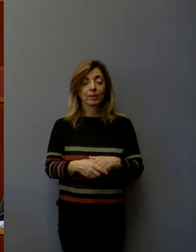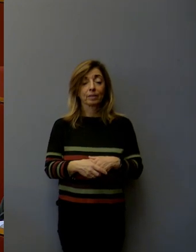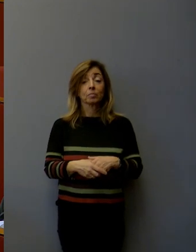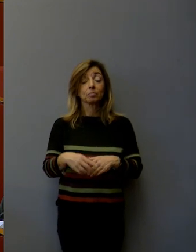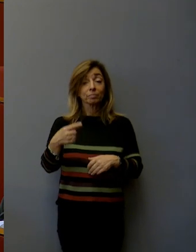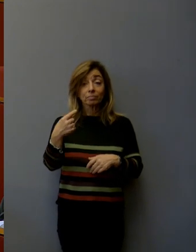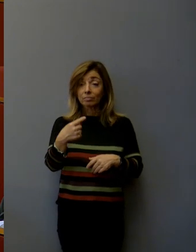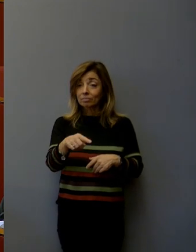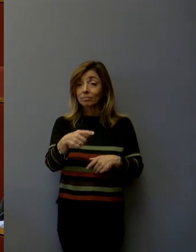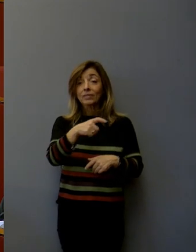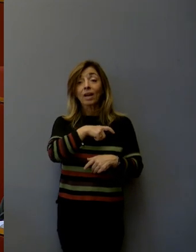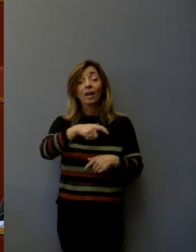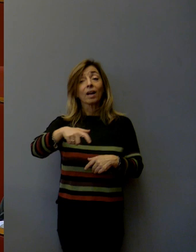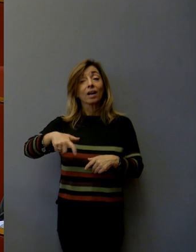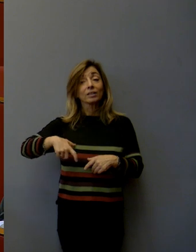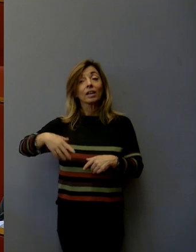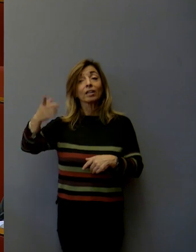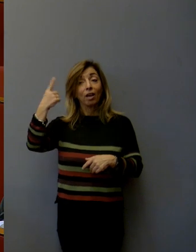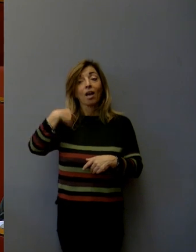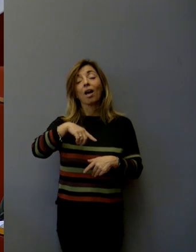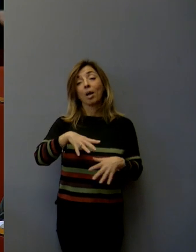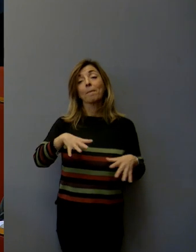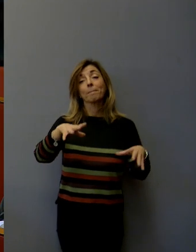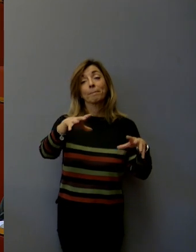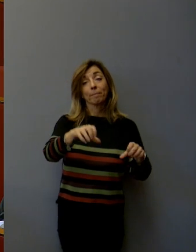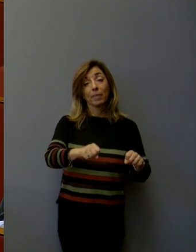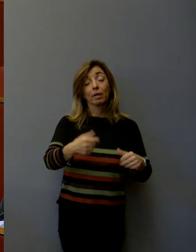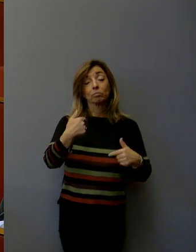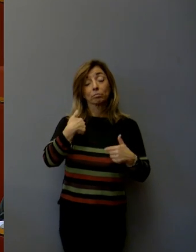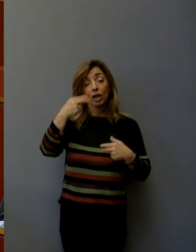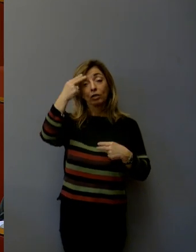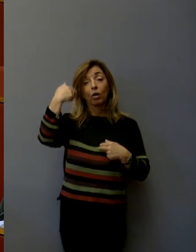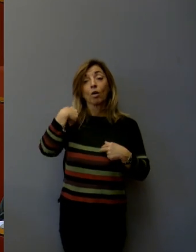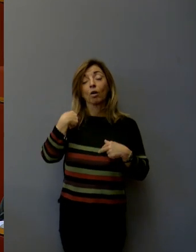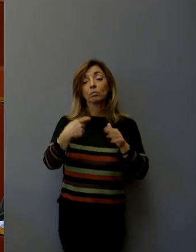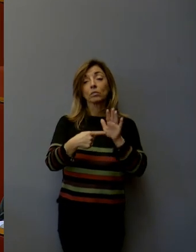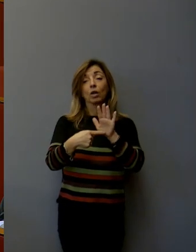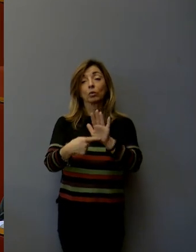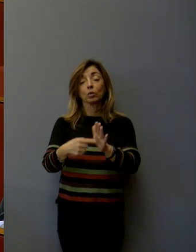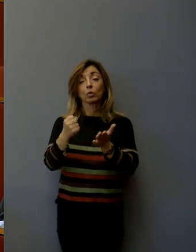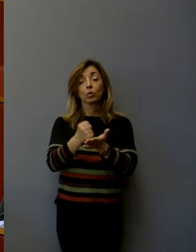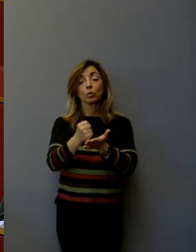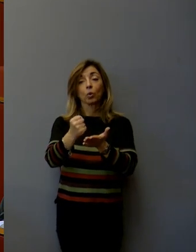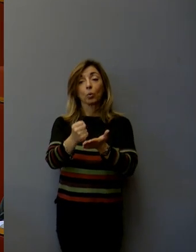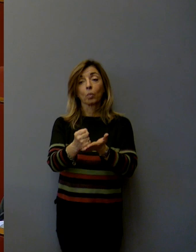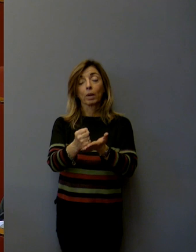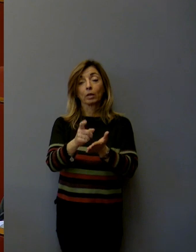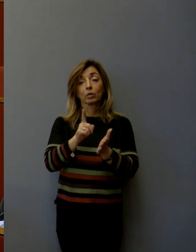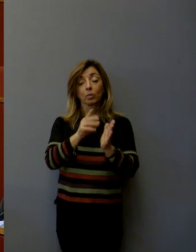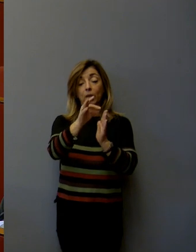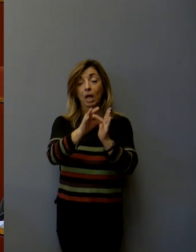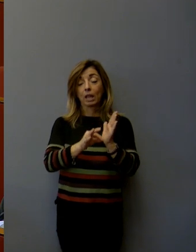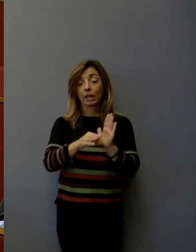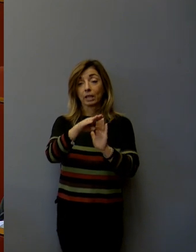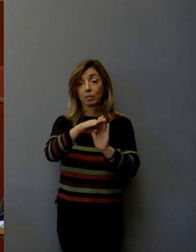e si era preso il Sindaco quando avevo presentato un documento all'inizio sulle mie linee programmatiche